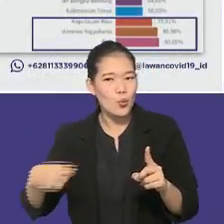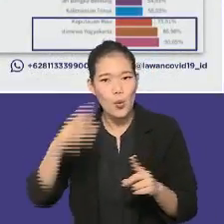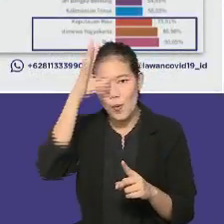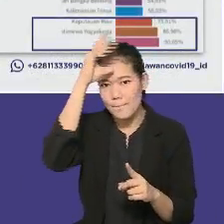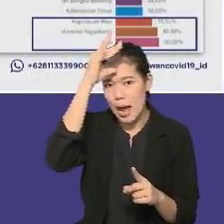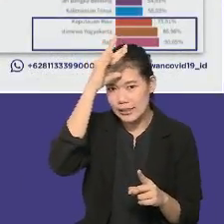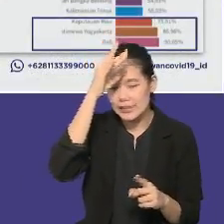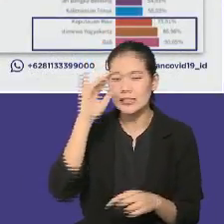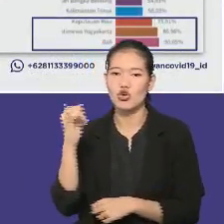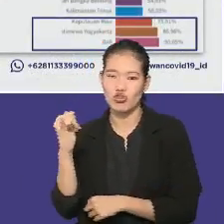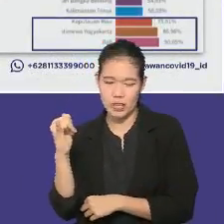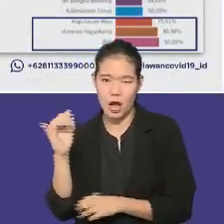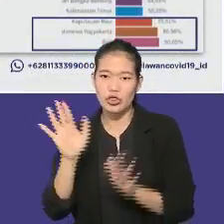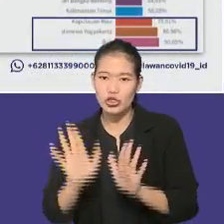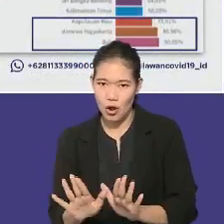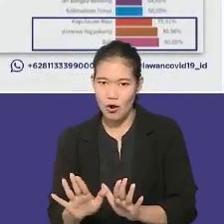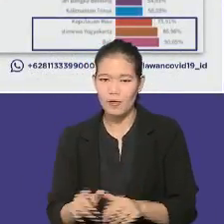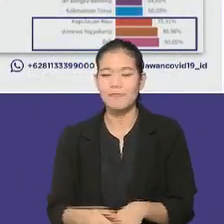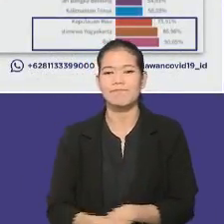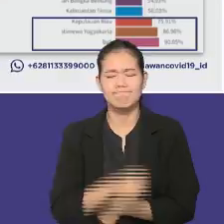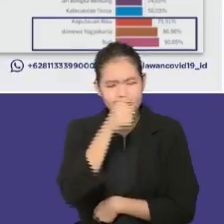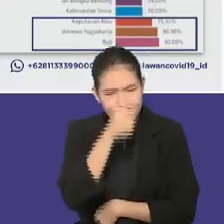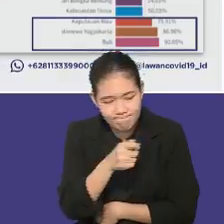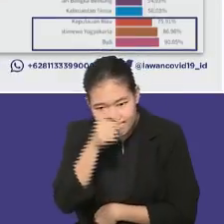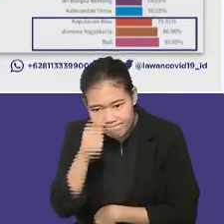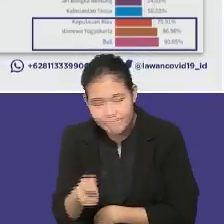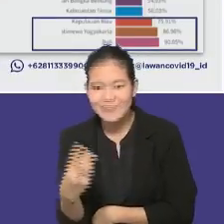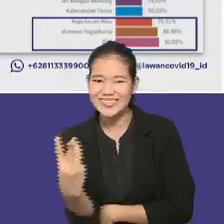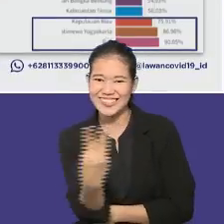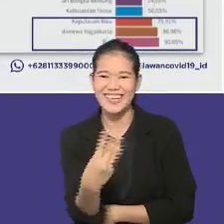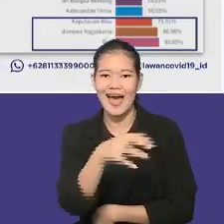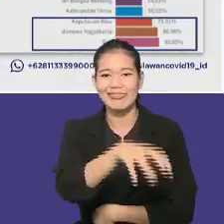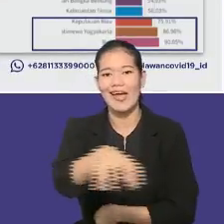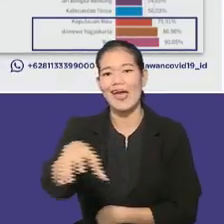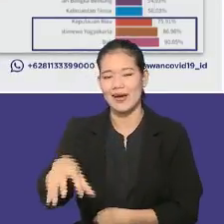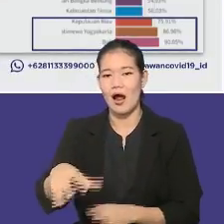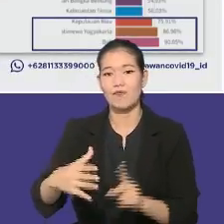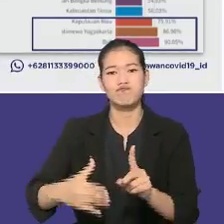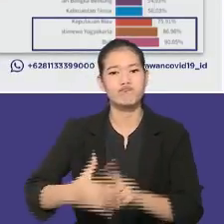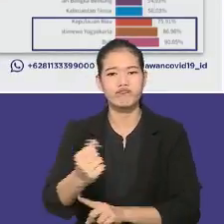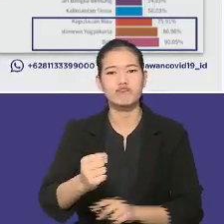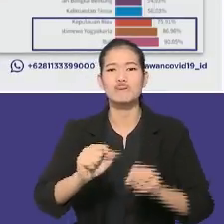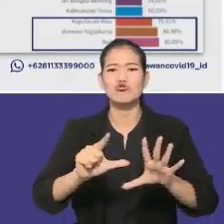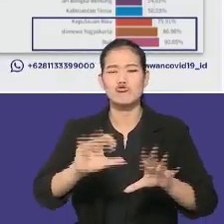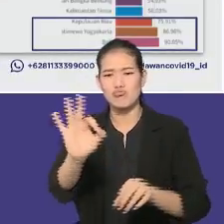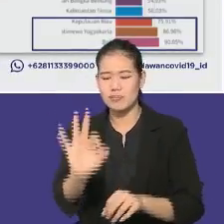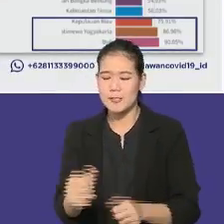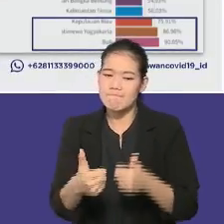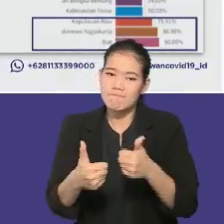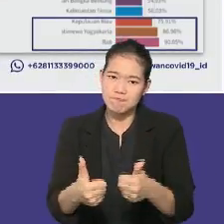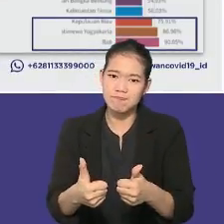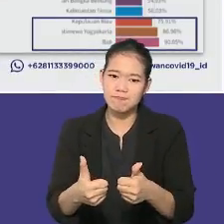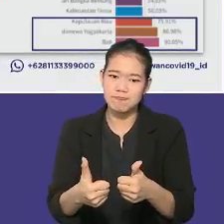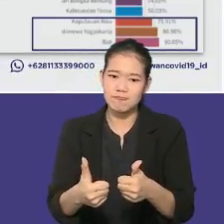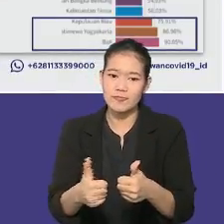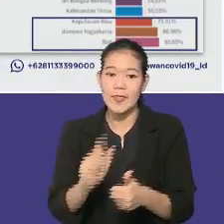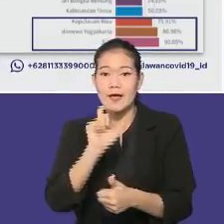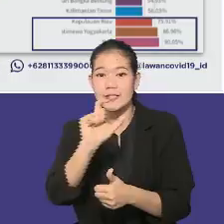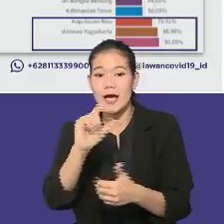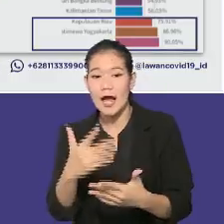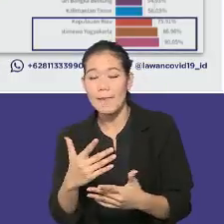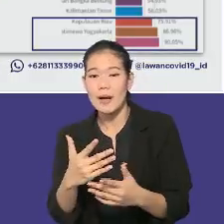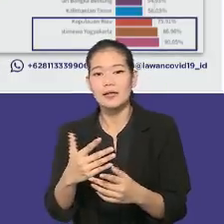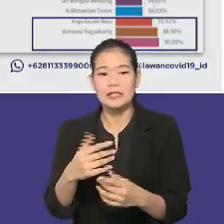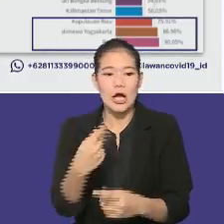Bali. Saya apresiasi kepada 3 provinsi ini yang berhasil mengungguli provinsi lainnya dengan meningkatkan